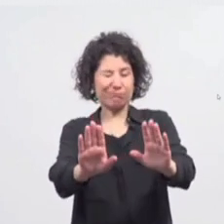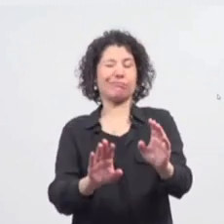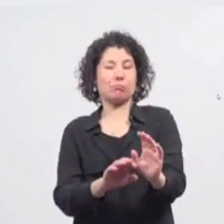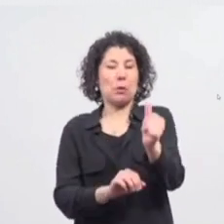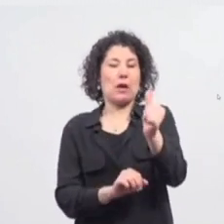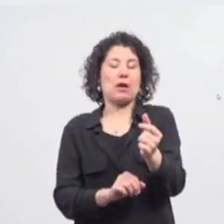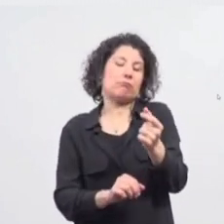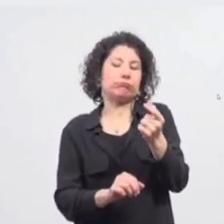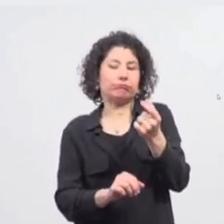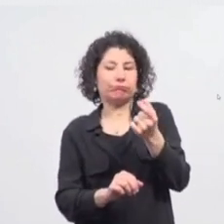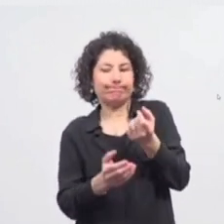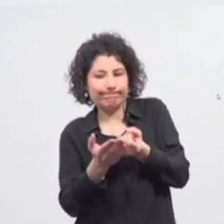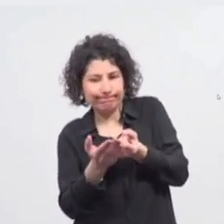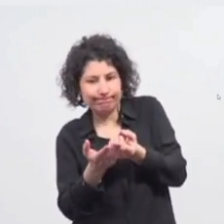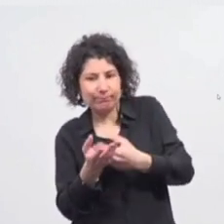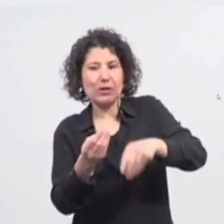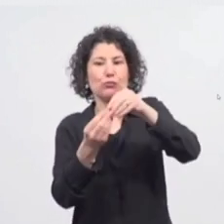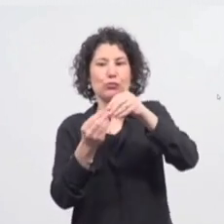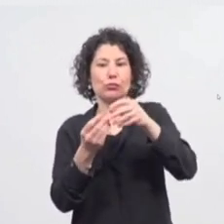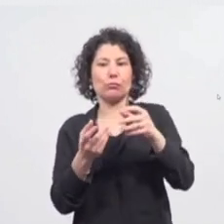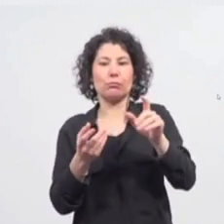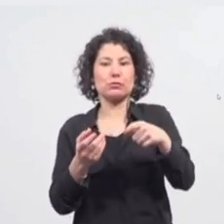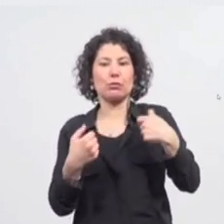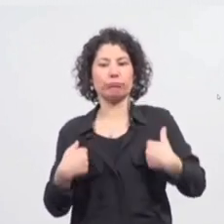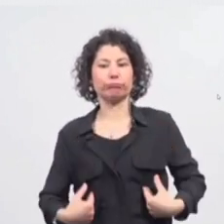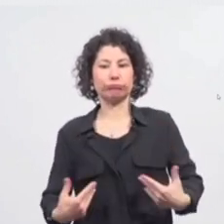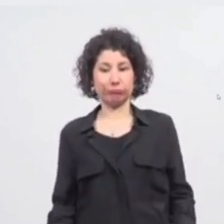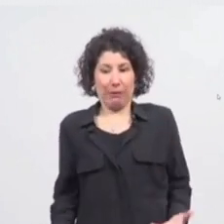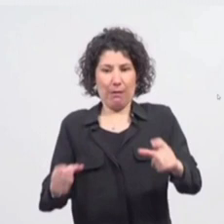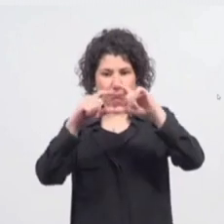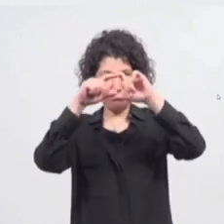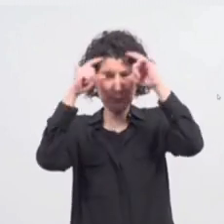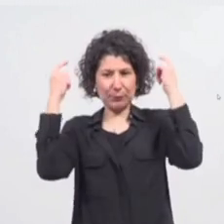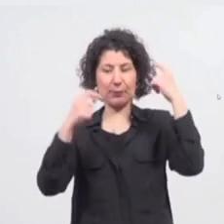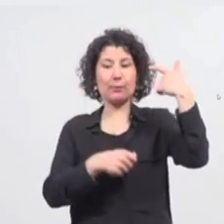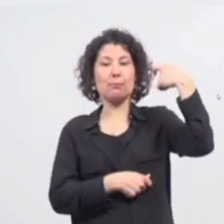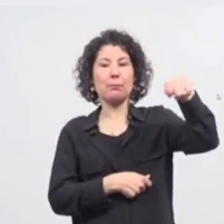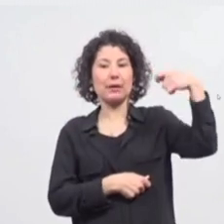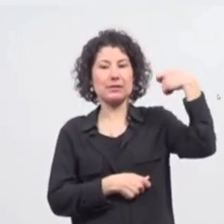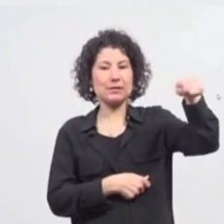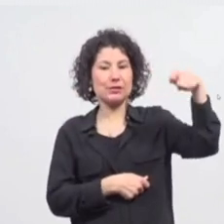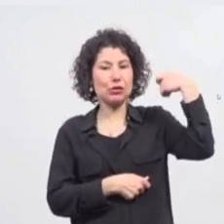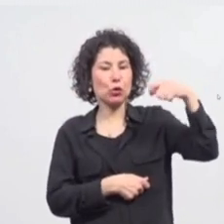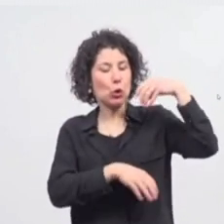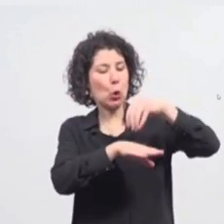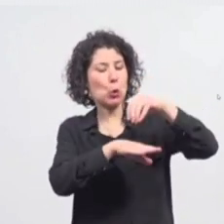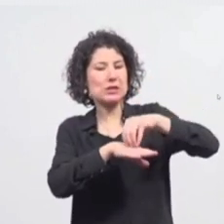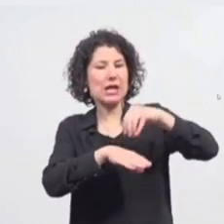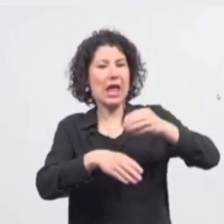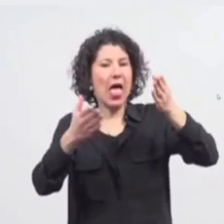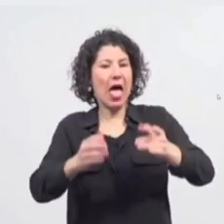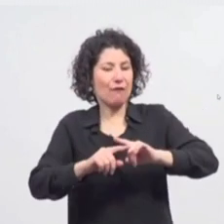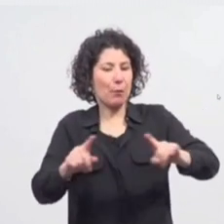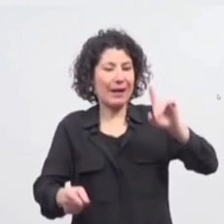évidemment, j'interviens en tant que présidente du Conseil informel des ministres de la Culture, je ne répondrai donc à